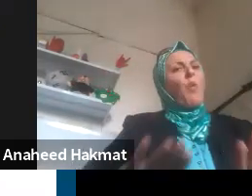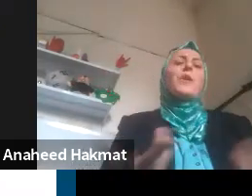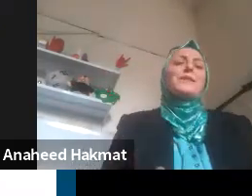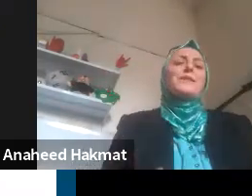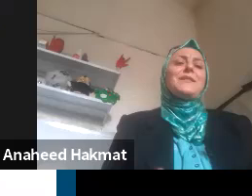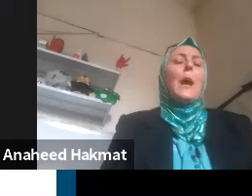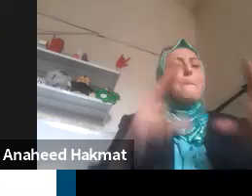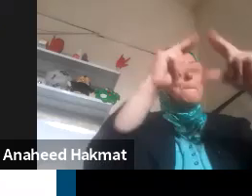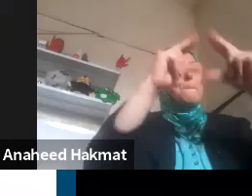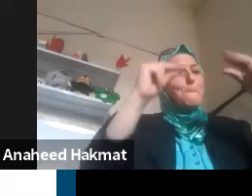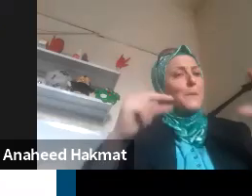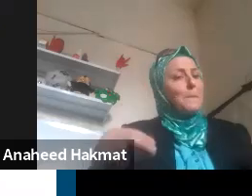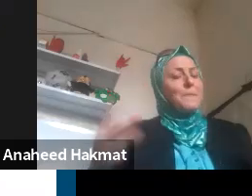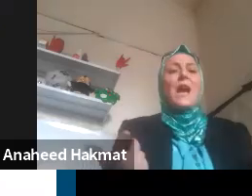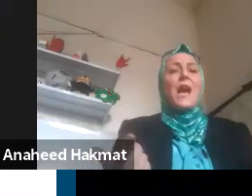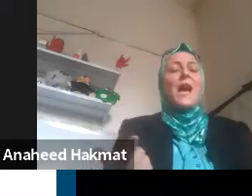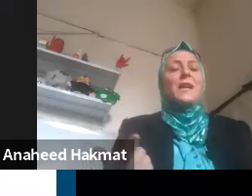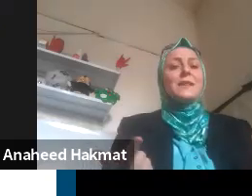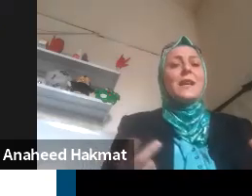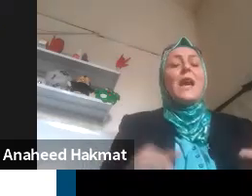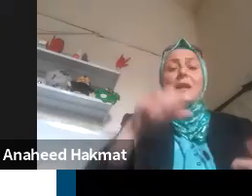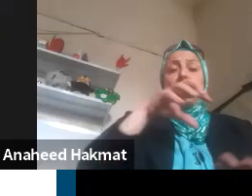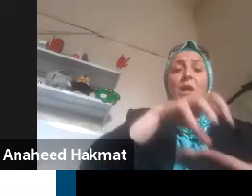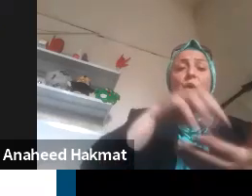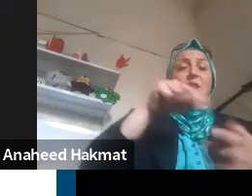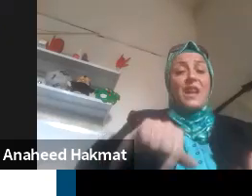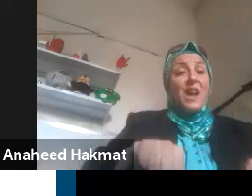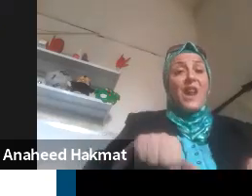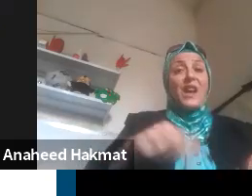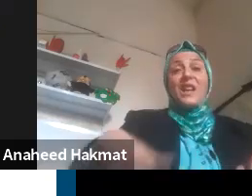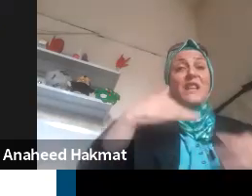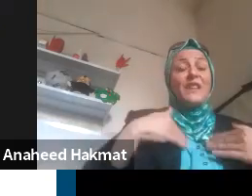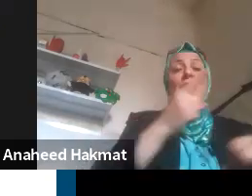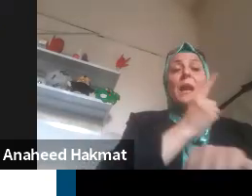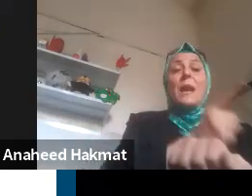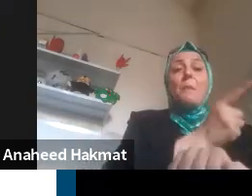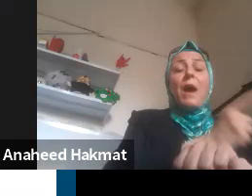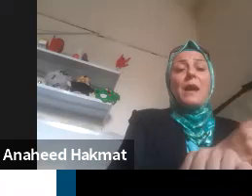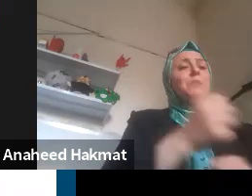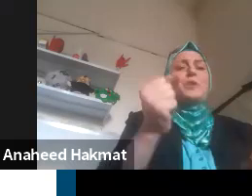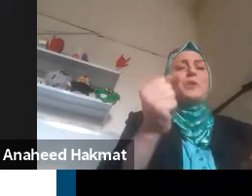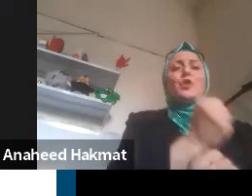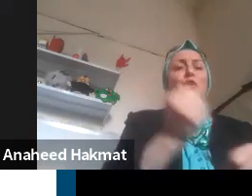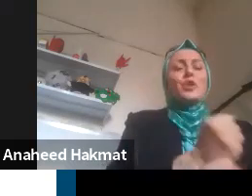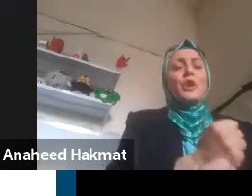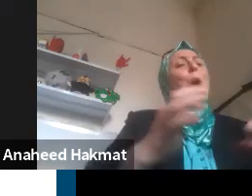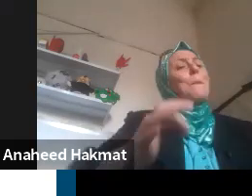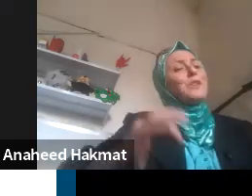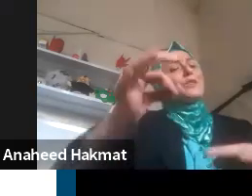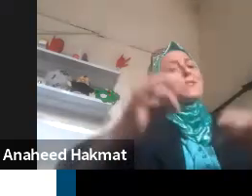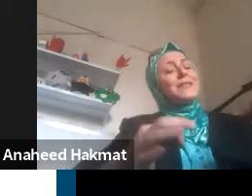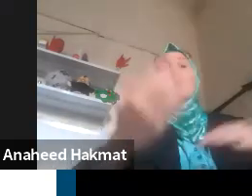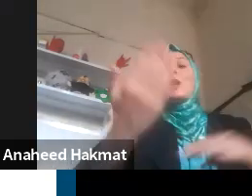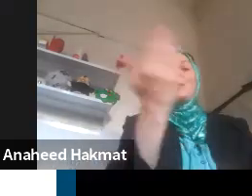لبنان، لأنه بالوضع اللي نحن فيه المعلمين بدون شغل بدون تحضير، رح تبلش المدرسة بعد